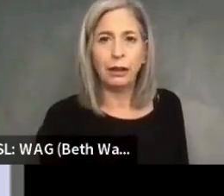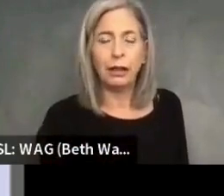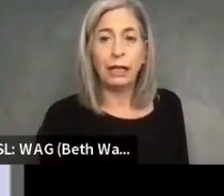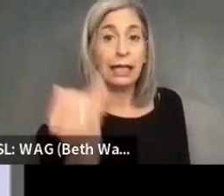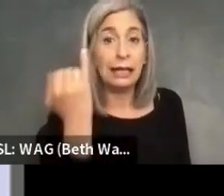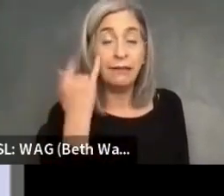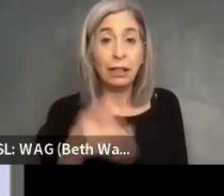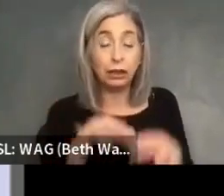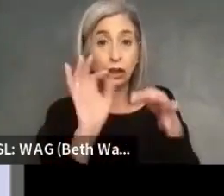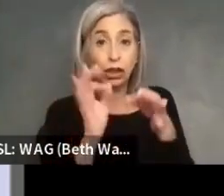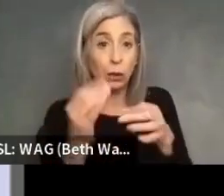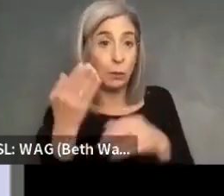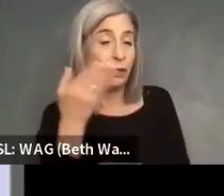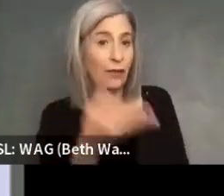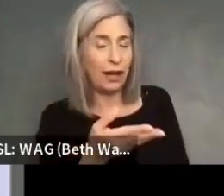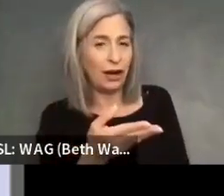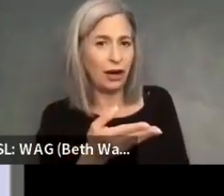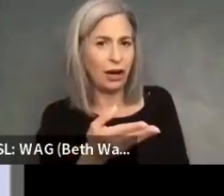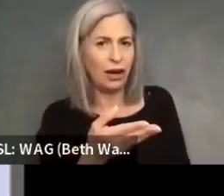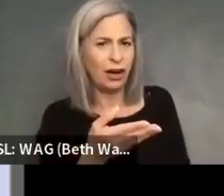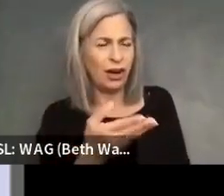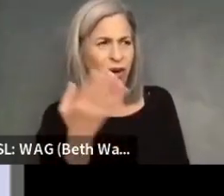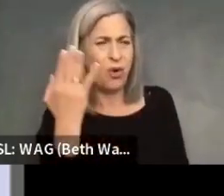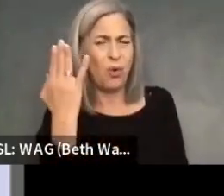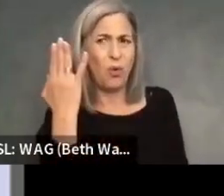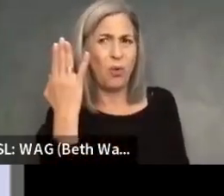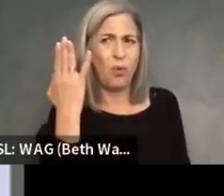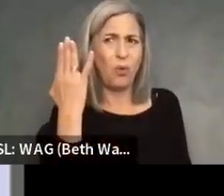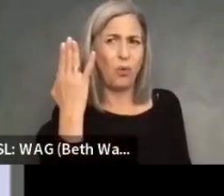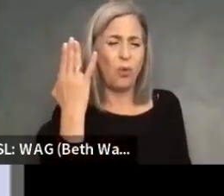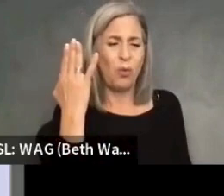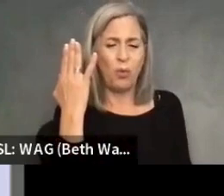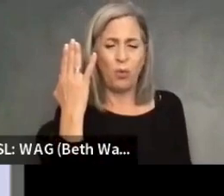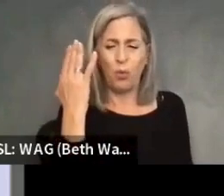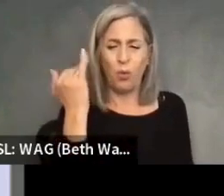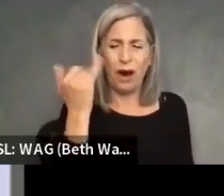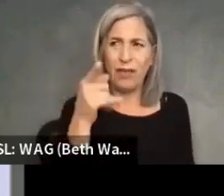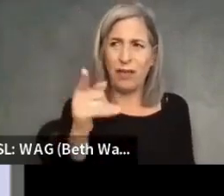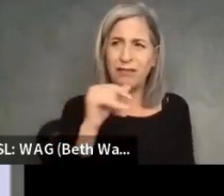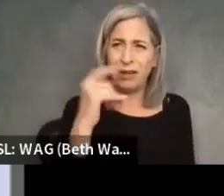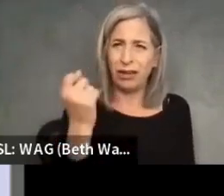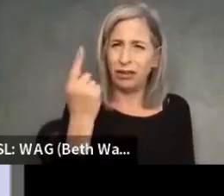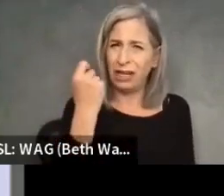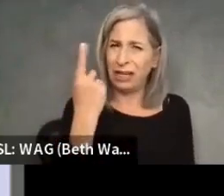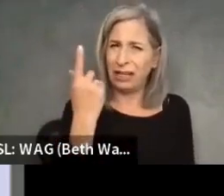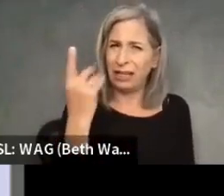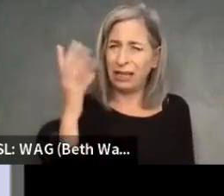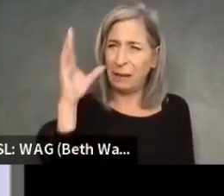怀疑。我现在想告诉所有在这里的人，作为翻译，